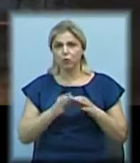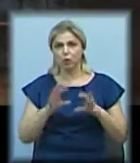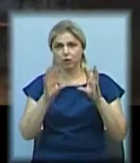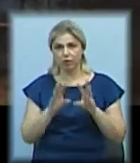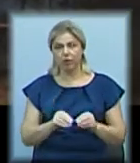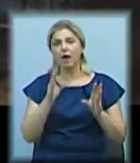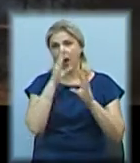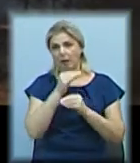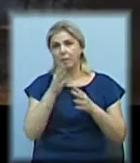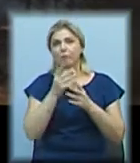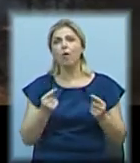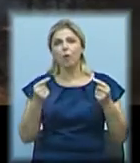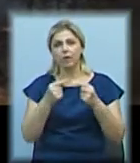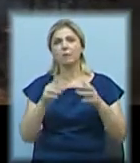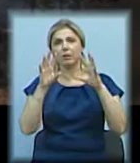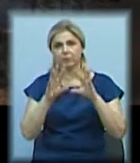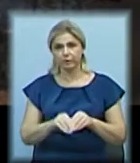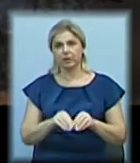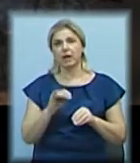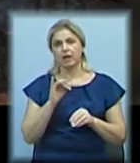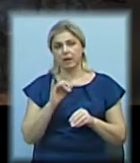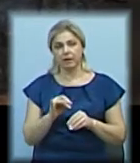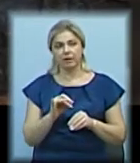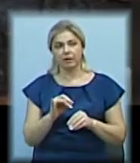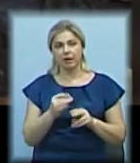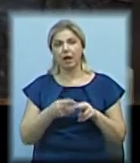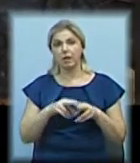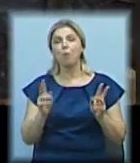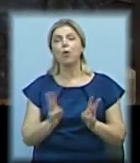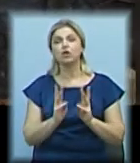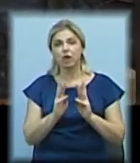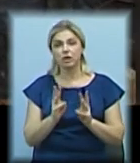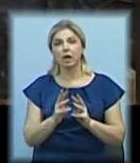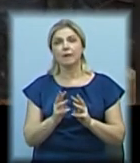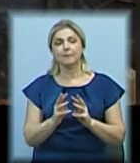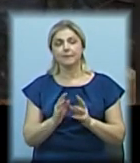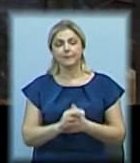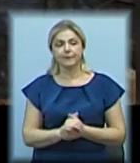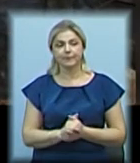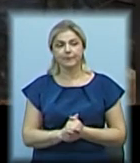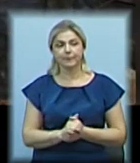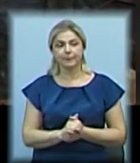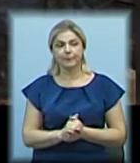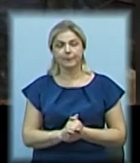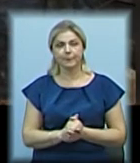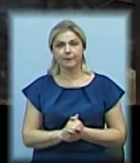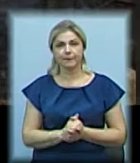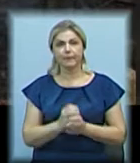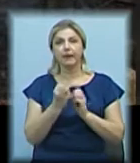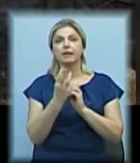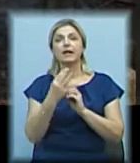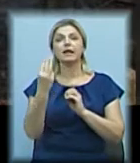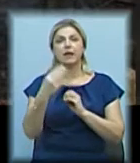вчасно приборкати полум'я, не допустивши виникнення верхової пожежі. О 12:00 пожежа локалізована, о